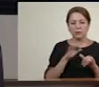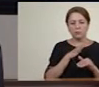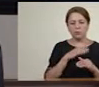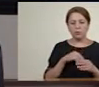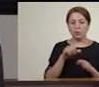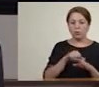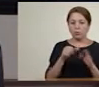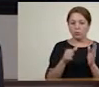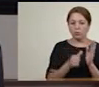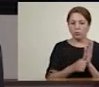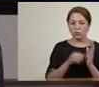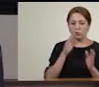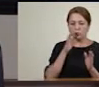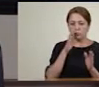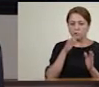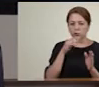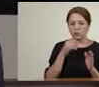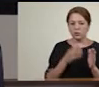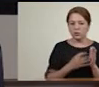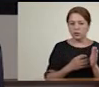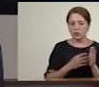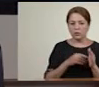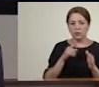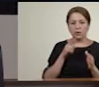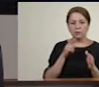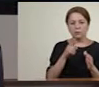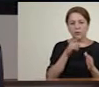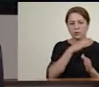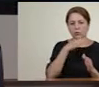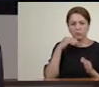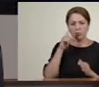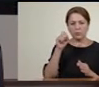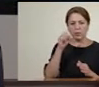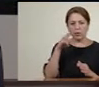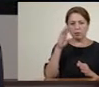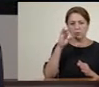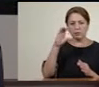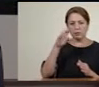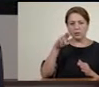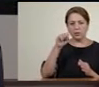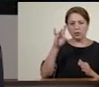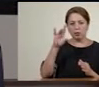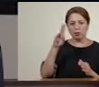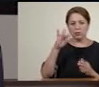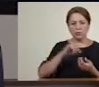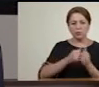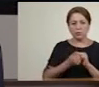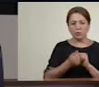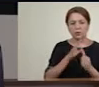16 yoshga yetar yetmas mingdan ortiq hadislarni yod olgan.